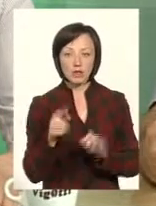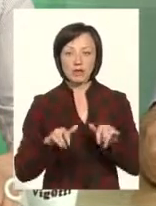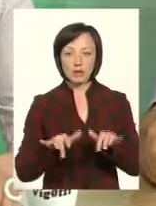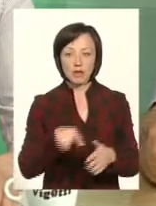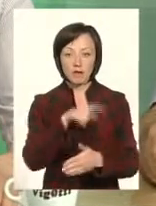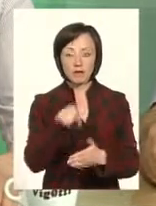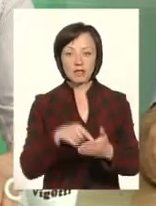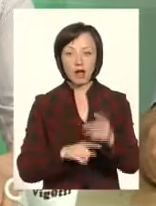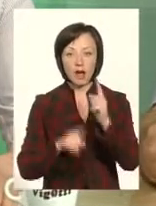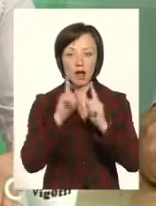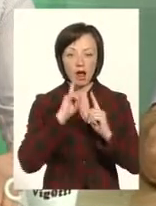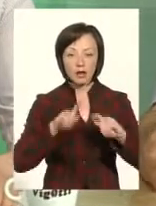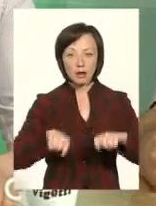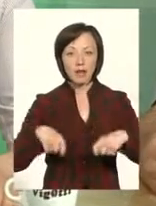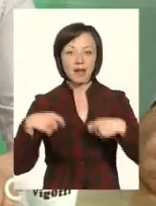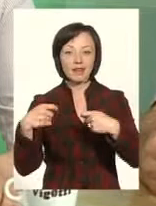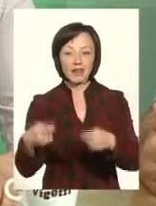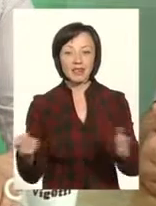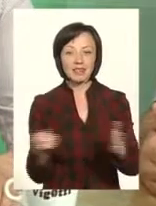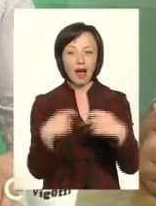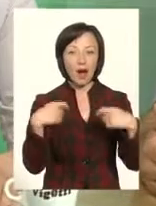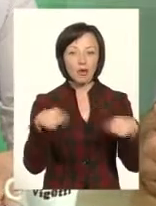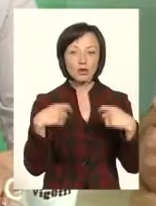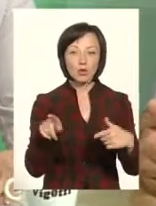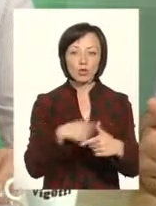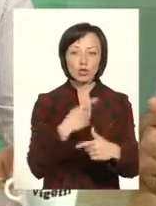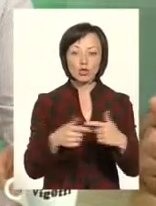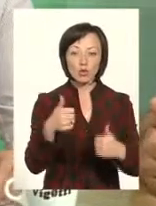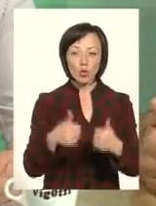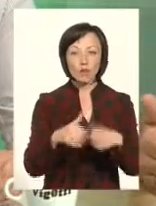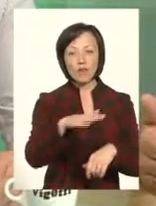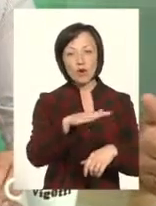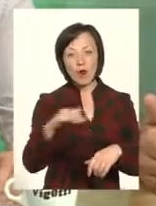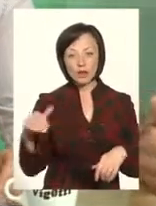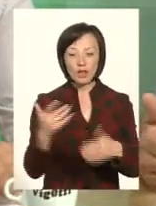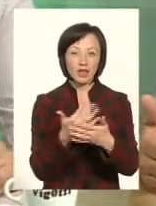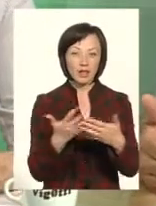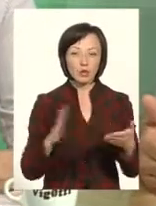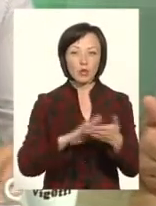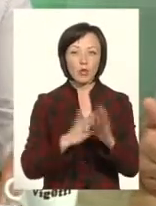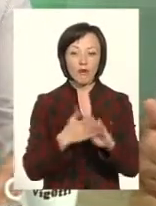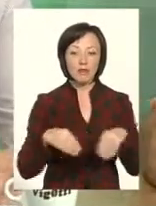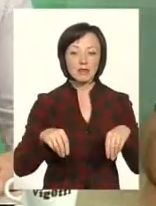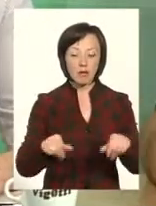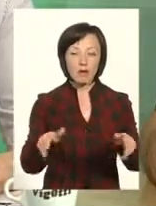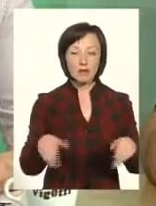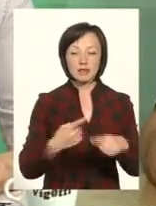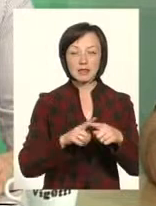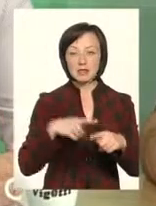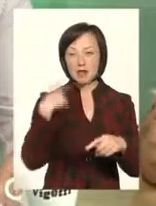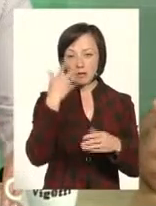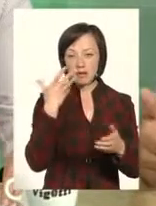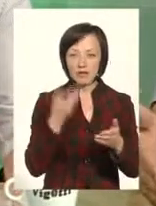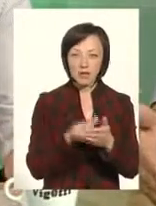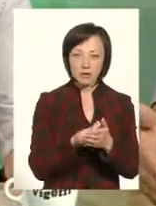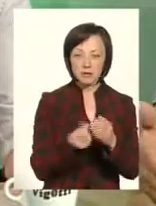міська рада передає з аукціону чи з конкурса в оренду на тих чи інших умовах земельну ділянку. Це приватний підприємець